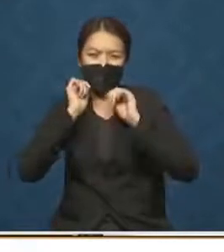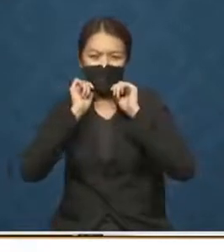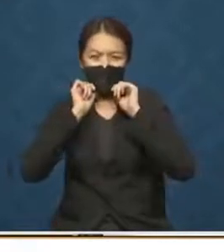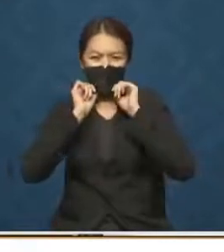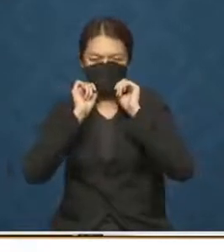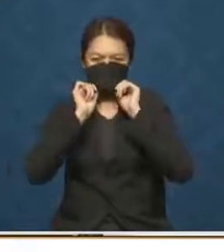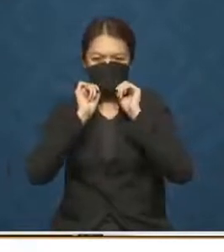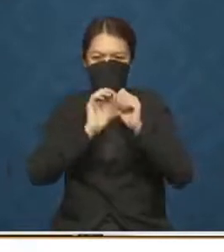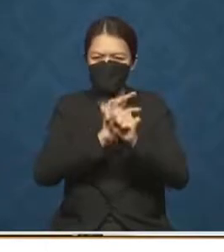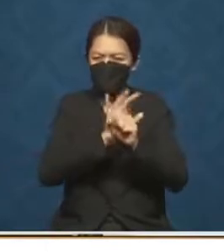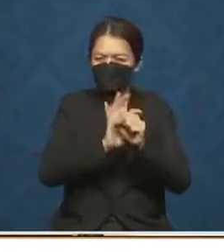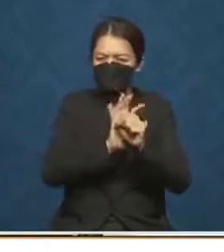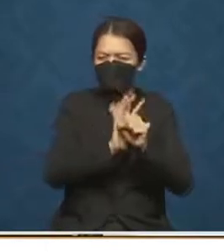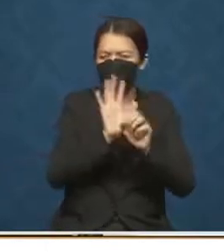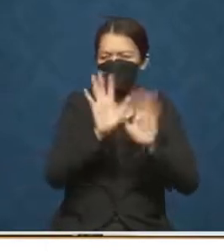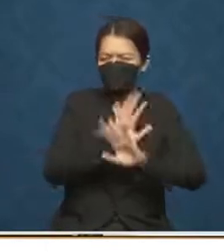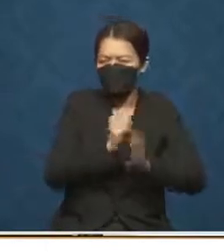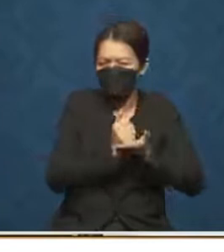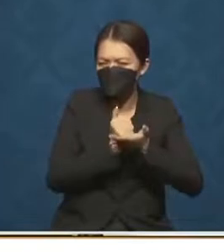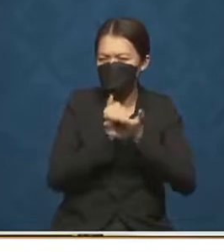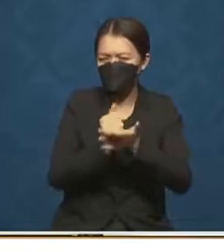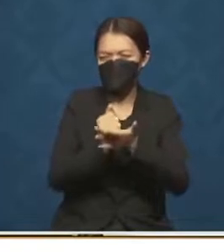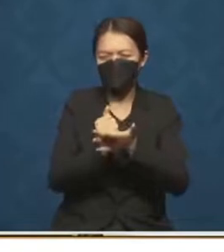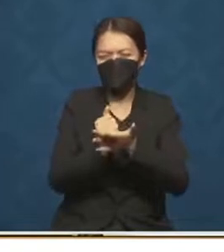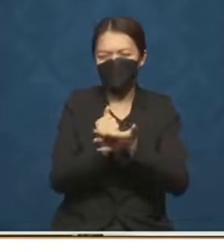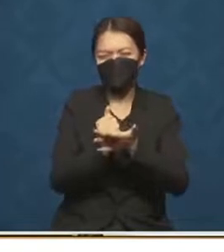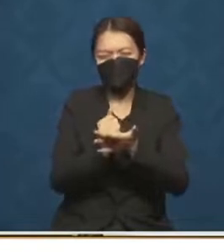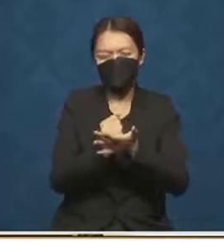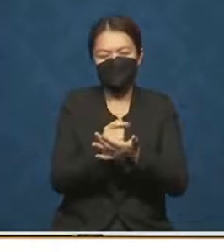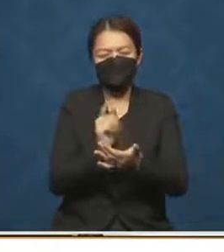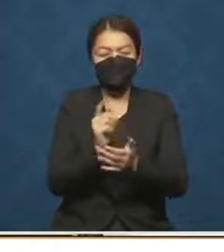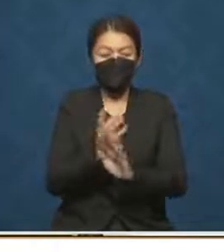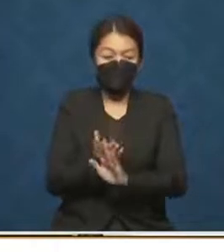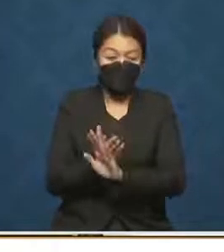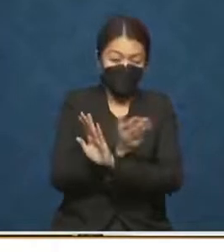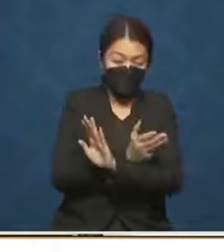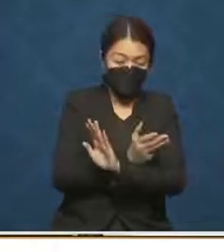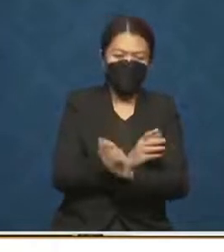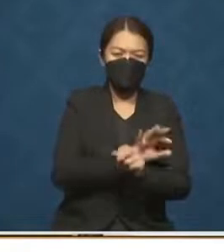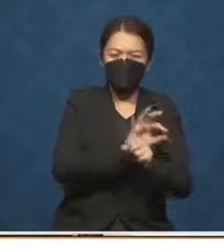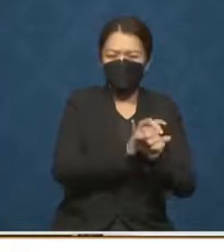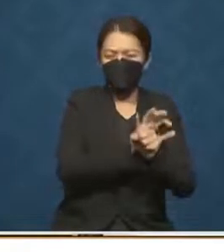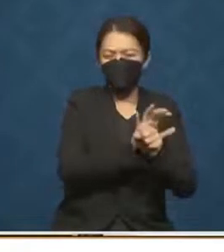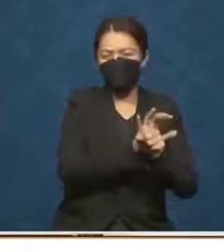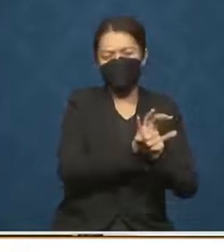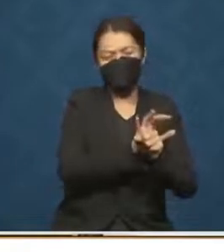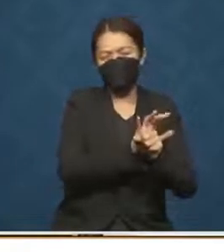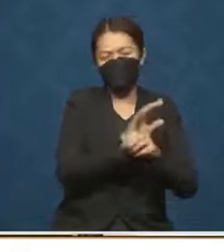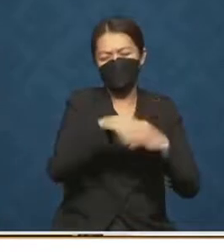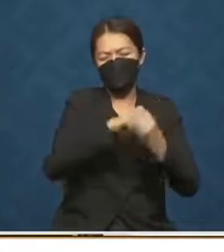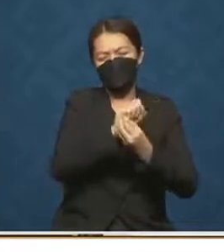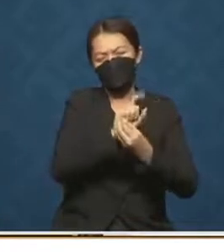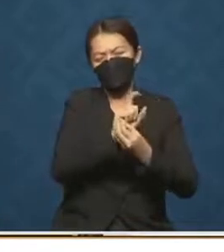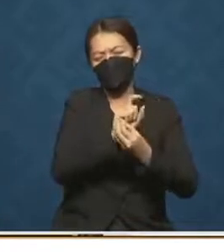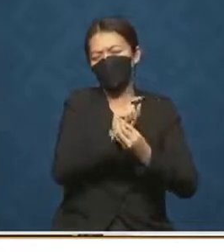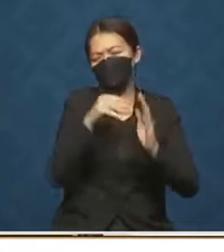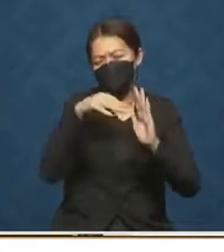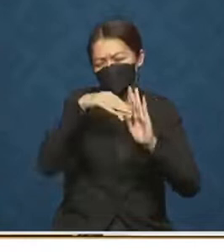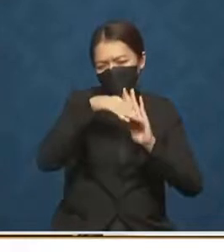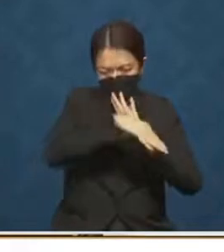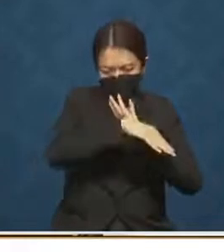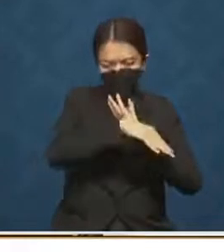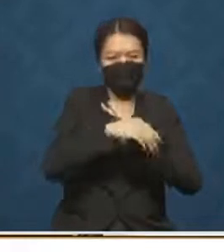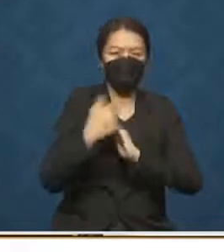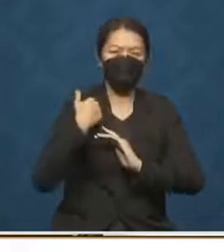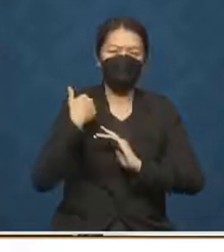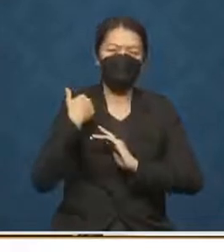Covid นเป็นอัศวิ สำหบรัตตบาน จุดนี้เพราก่อน COVID มาเศษฐกริ JULักจะพังไปแล้วไปดูเทป คร